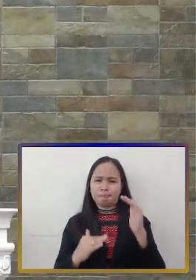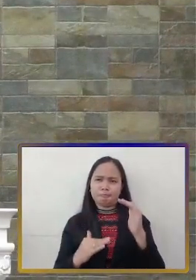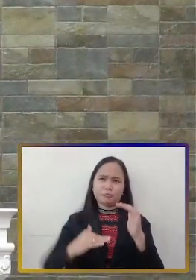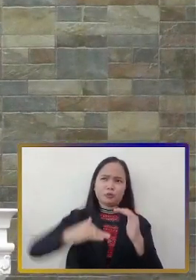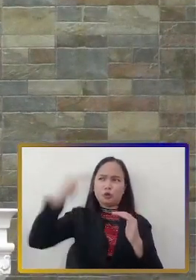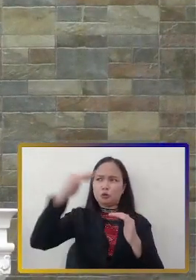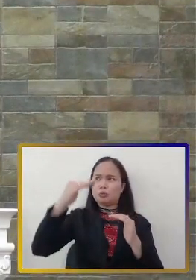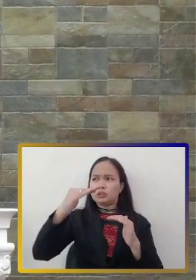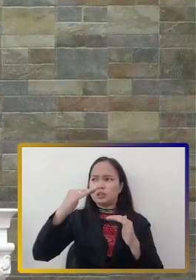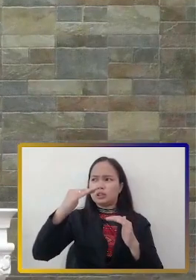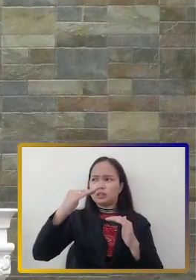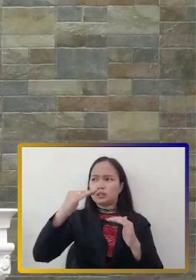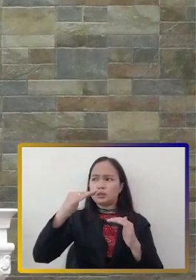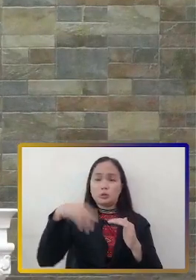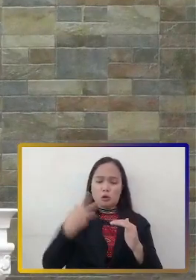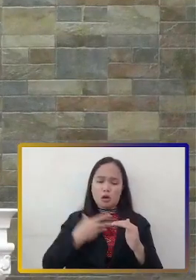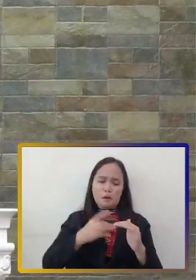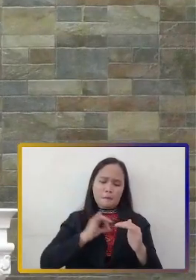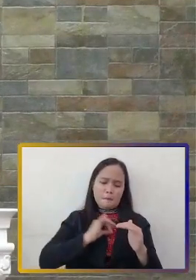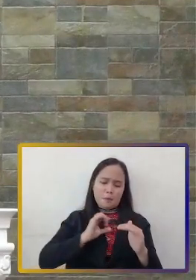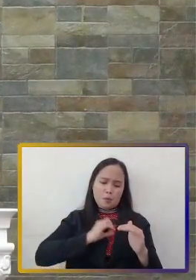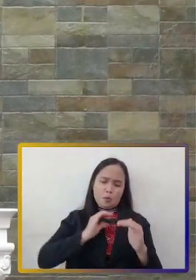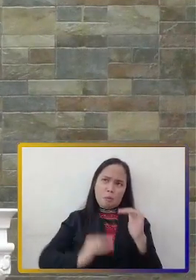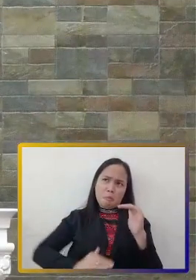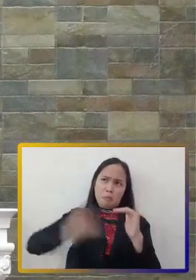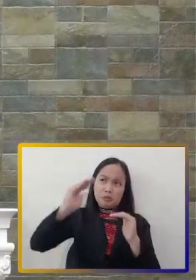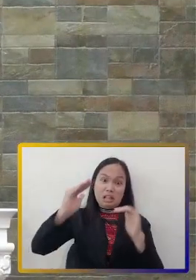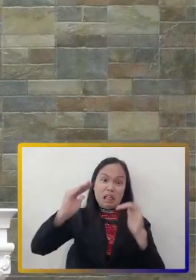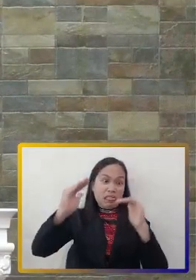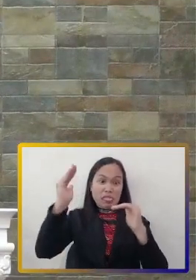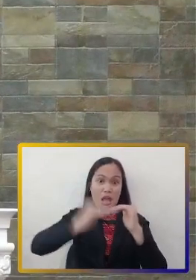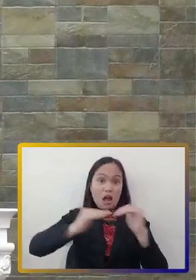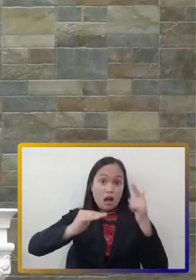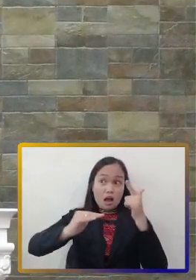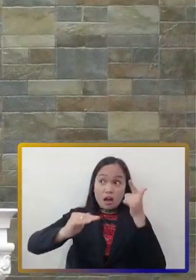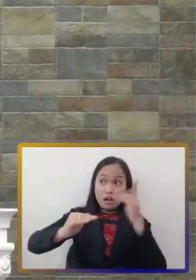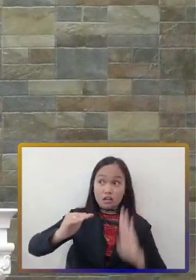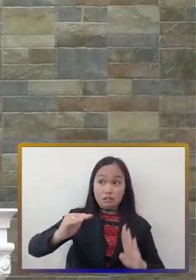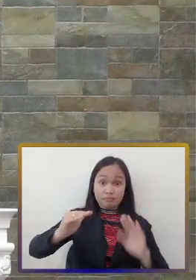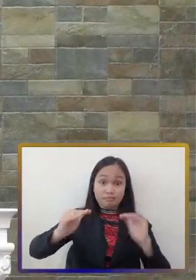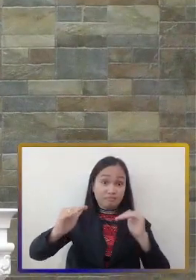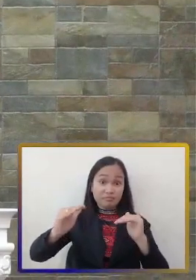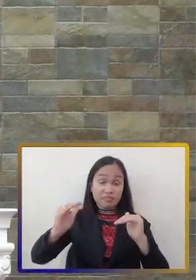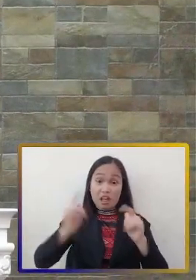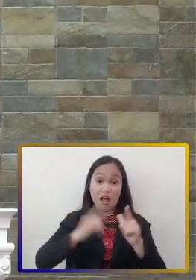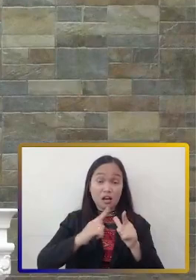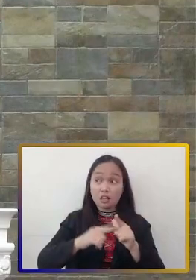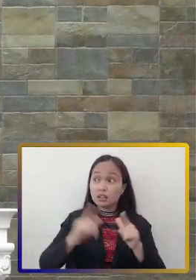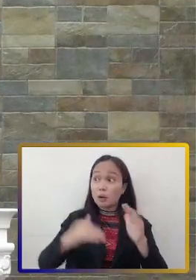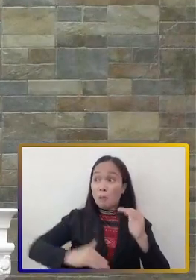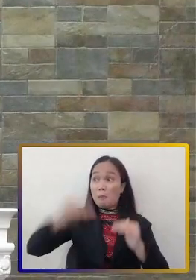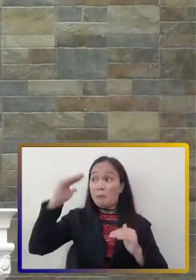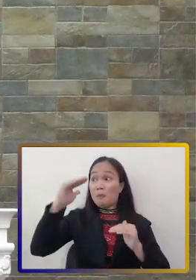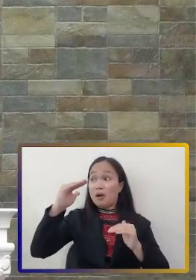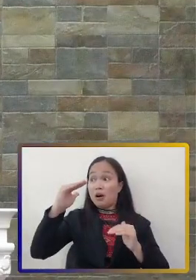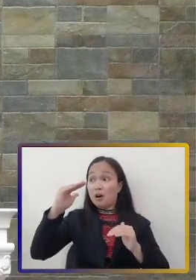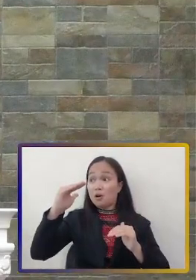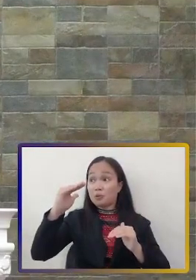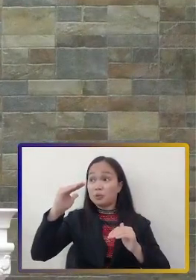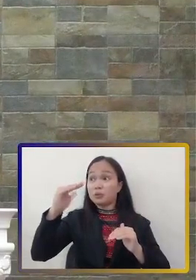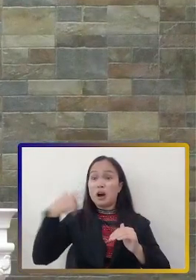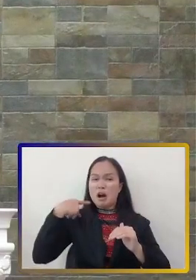exalting Christ, exalting yourself more than God. And at the same time, you are insulting